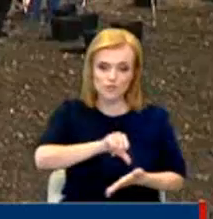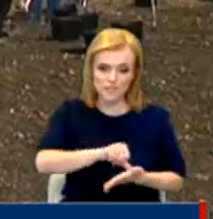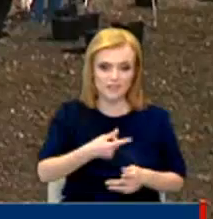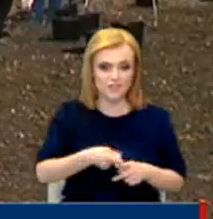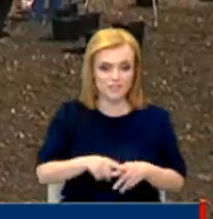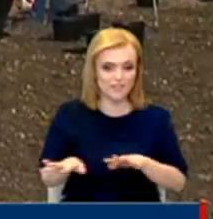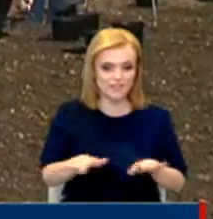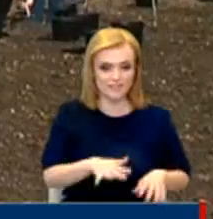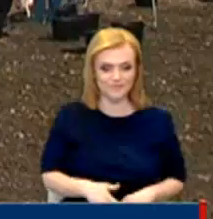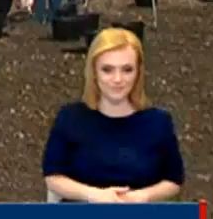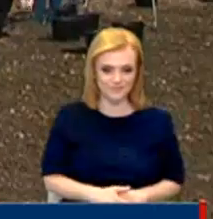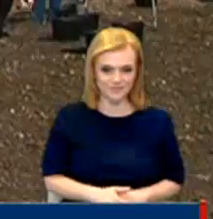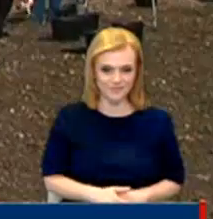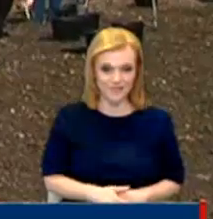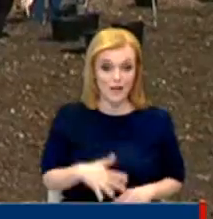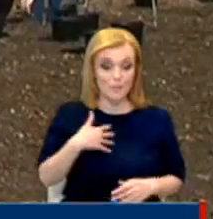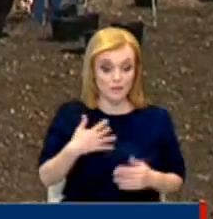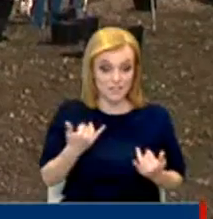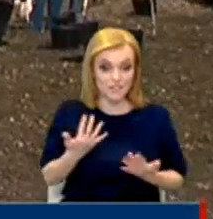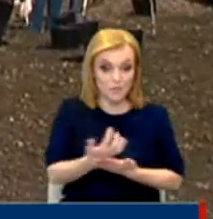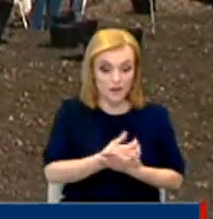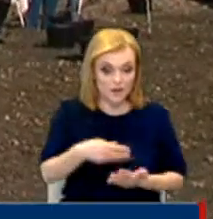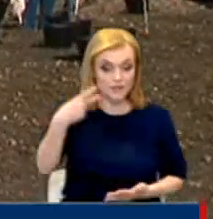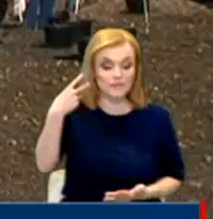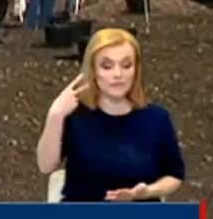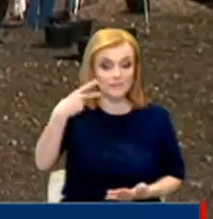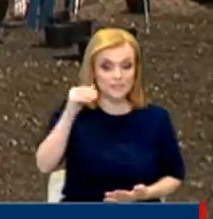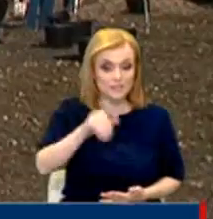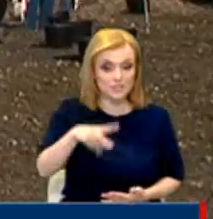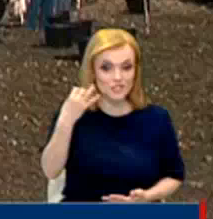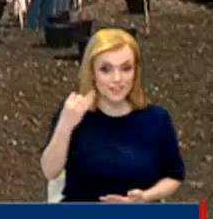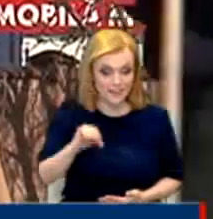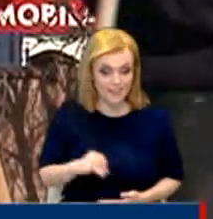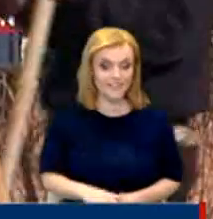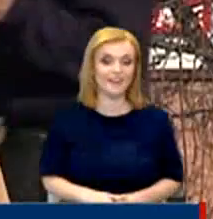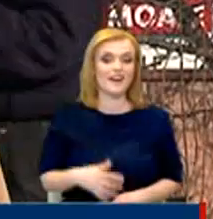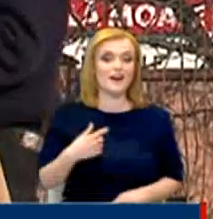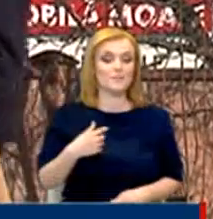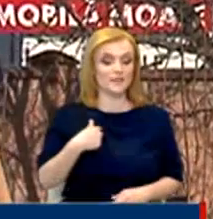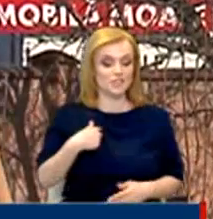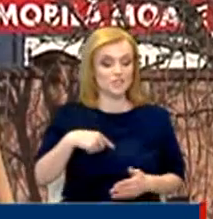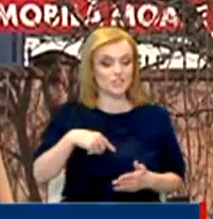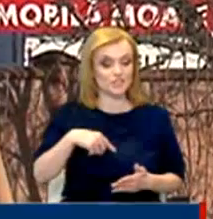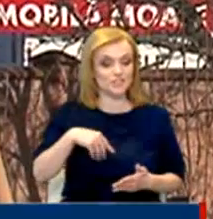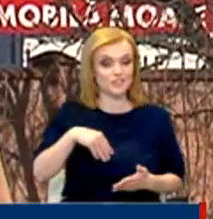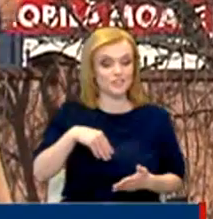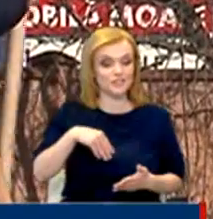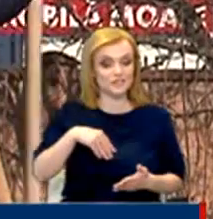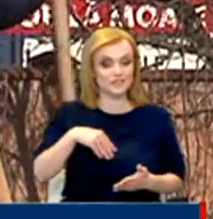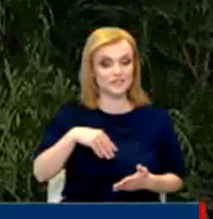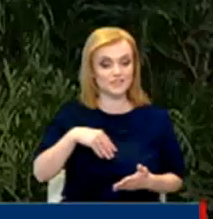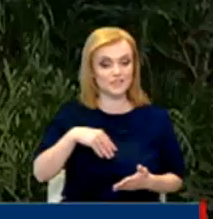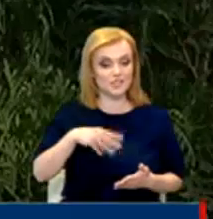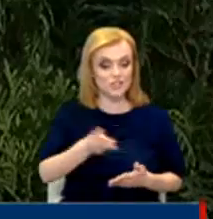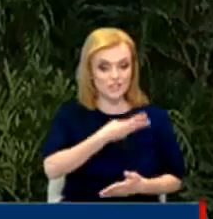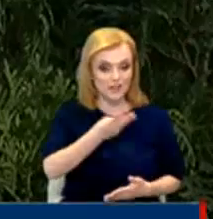la moment s-au strâns peste 20.000 de lei. Sperăm că este un început bun. Ne dorim să procurăm 2 cardiomonitoare pentru noi născuți.